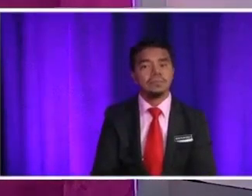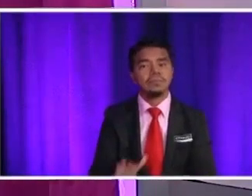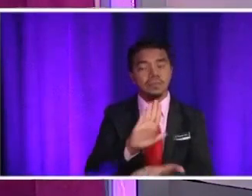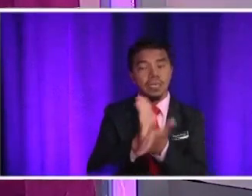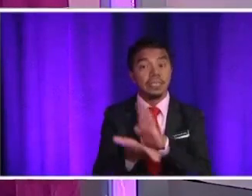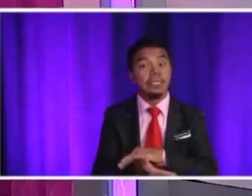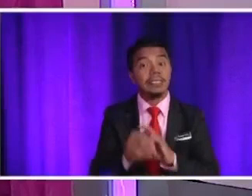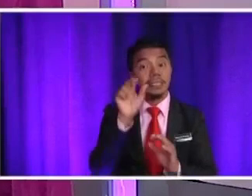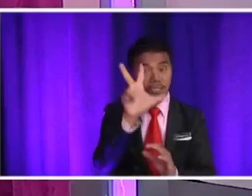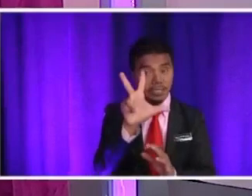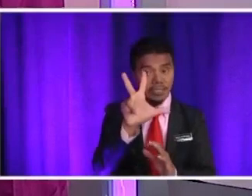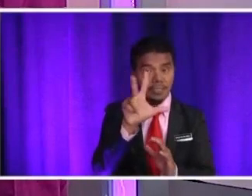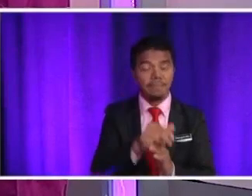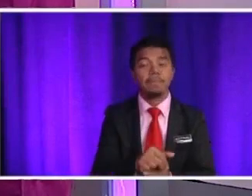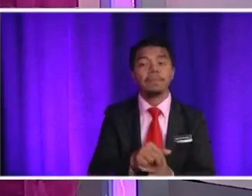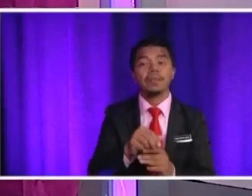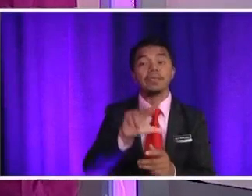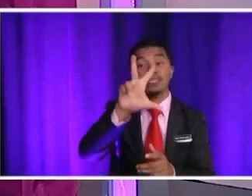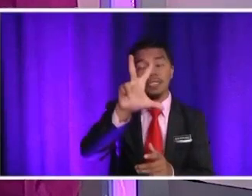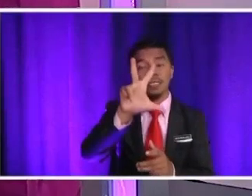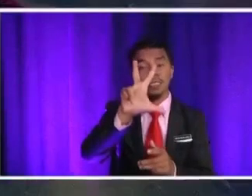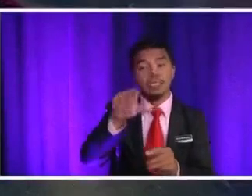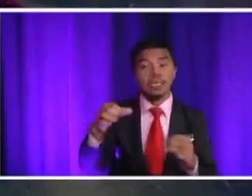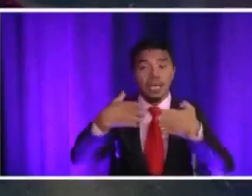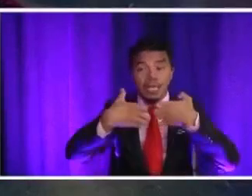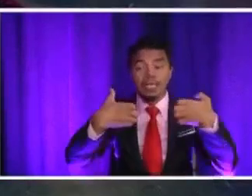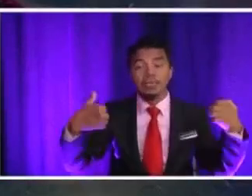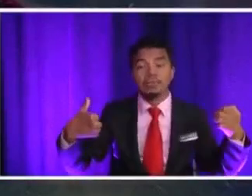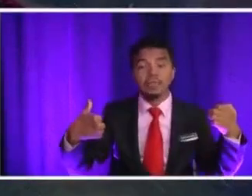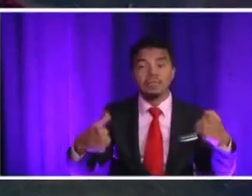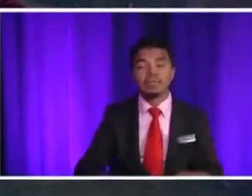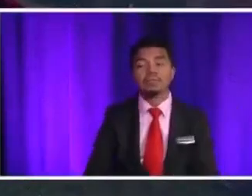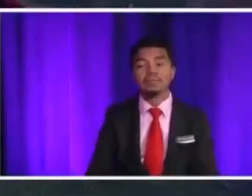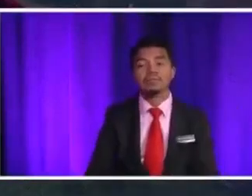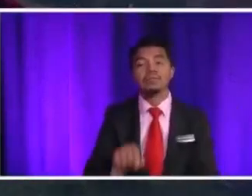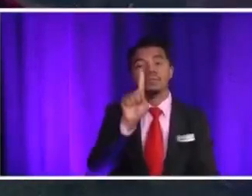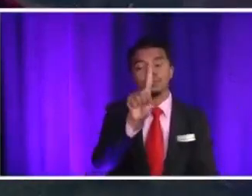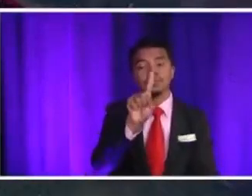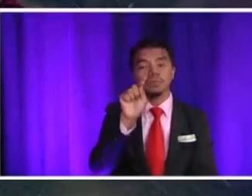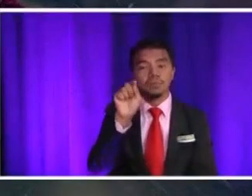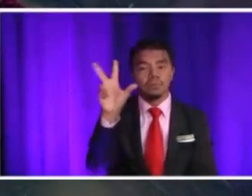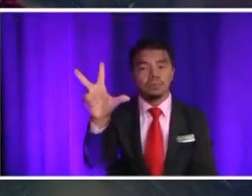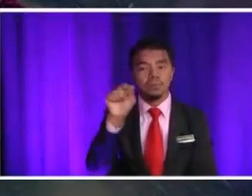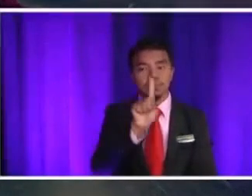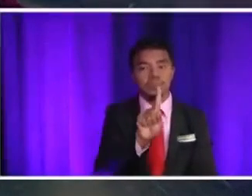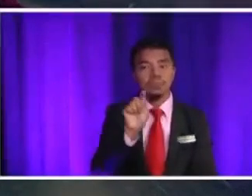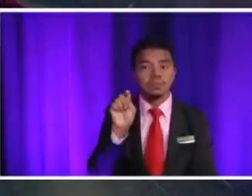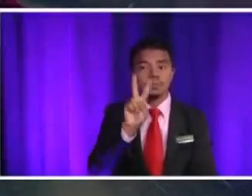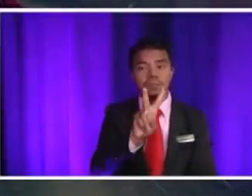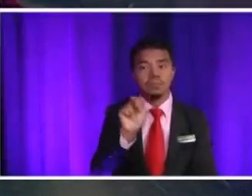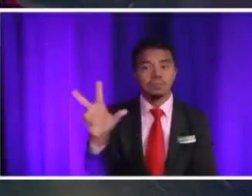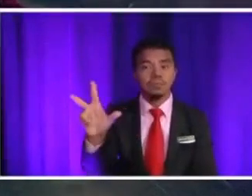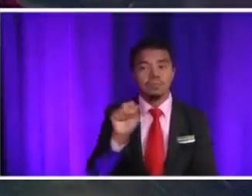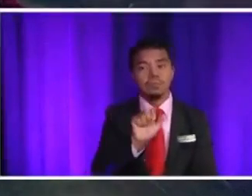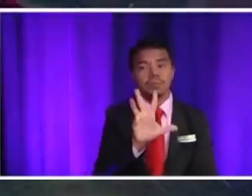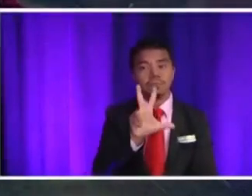Ni cara kita nak tahulah bagaimana kita nak mengagihkan markah. Jadi pada setiap soalan biasanya akan